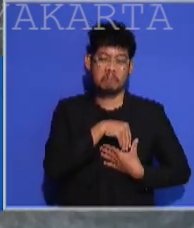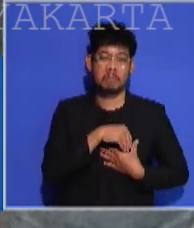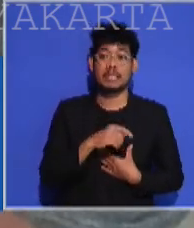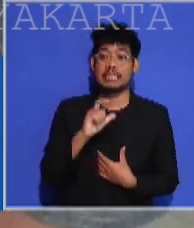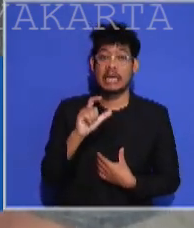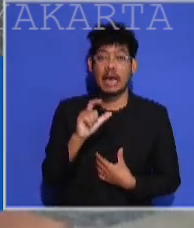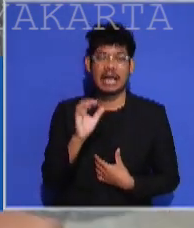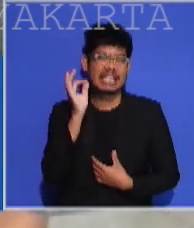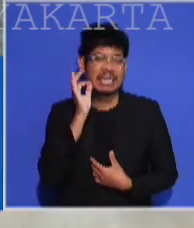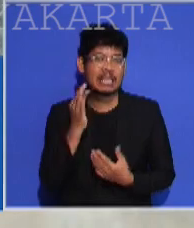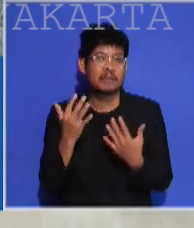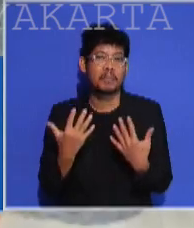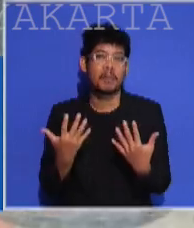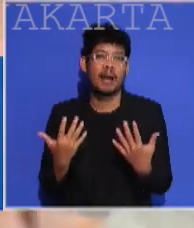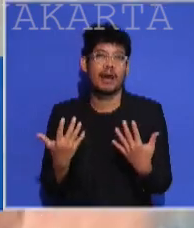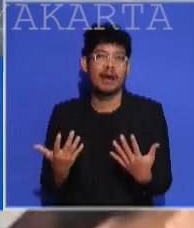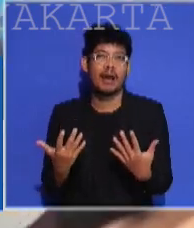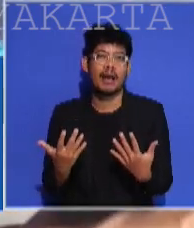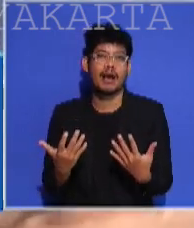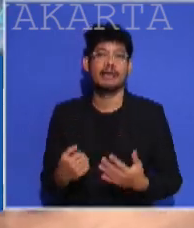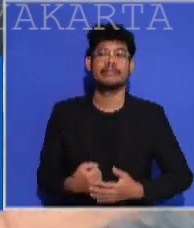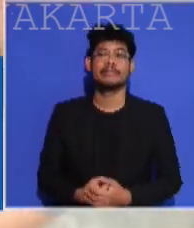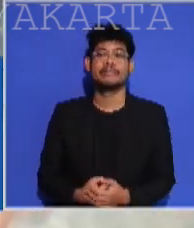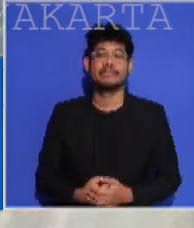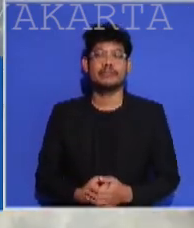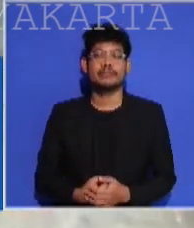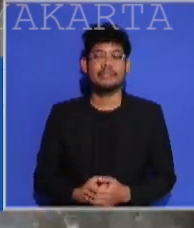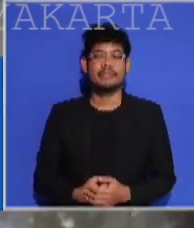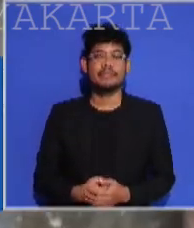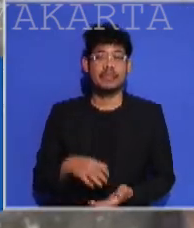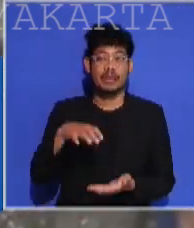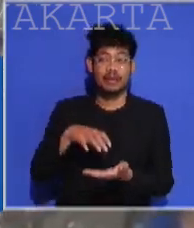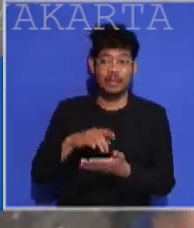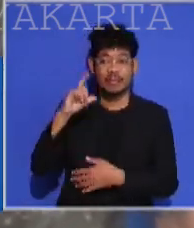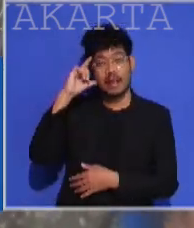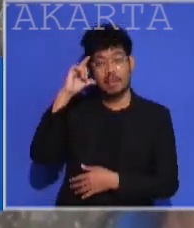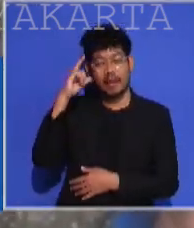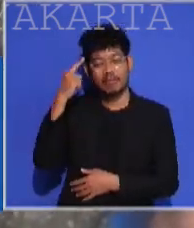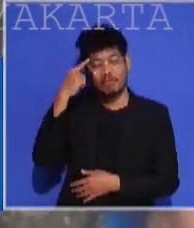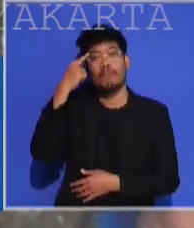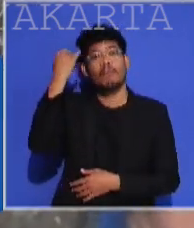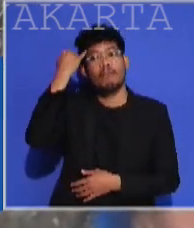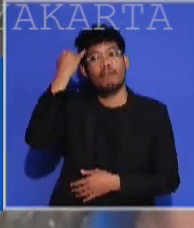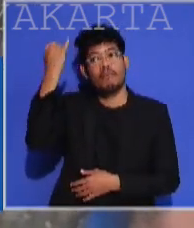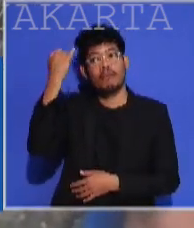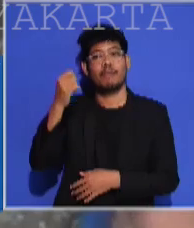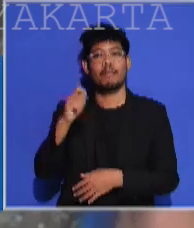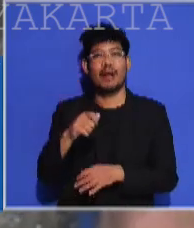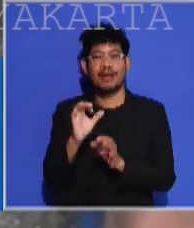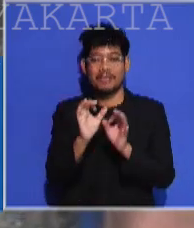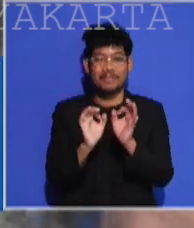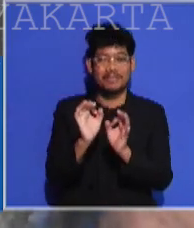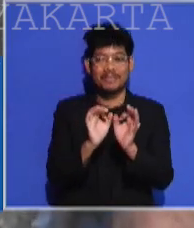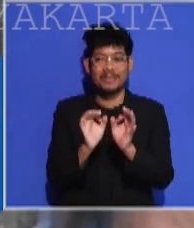menika kadang tani Winarto saking Karanggawang Turi Sleman dalmel pakan piyambak. Bahan ingkang dipun ginakaken